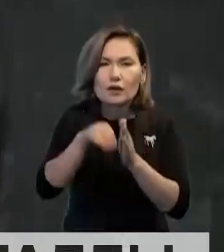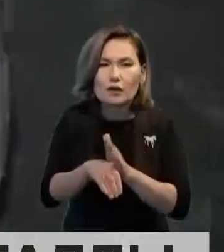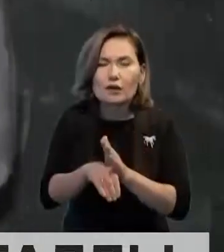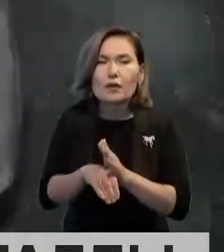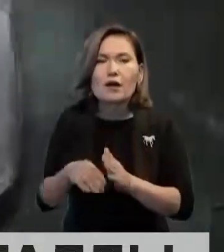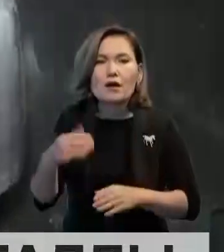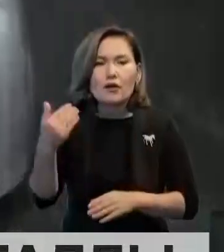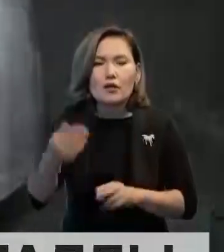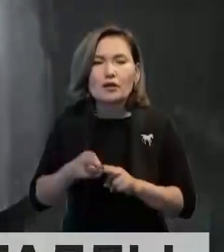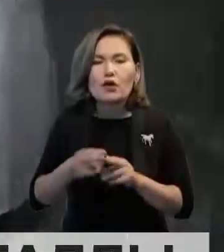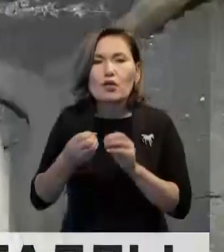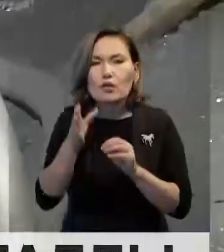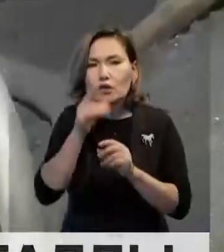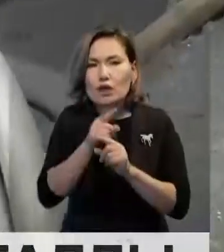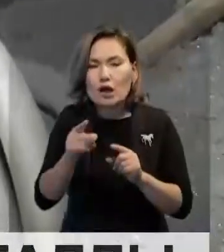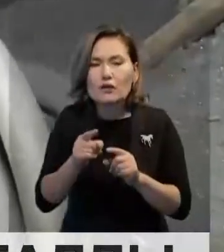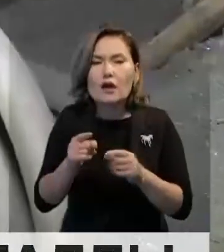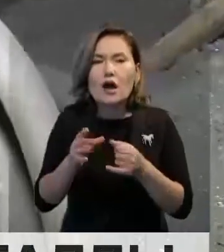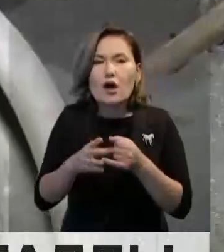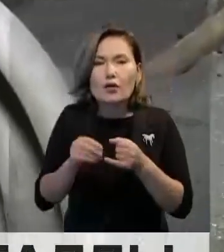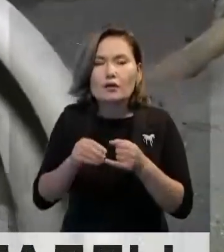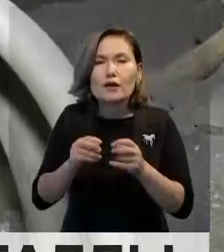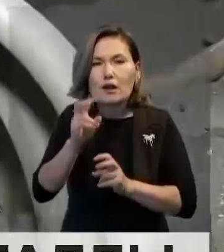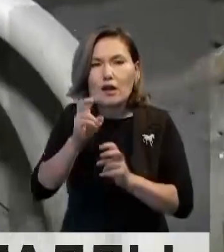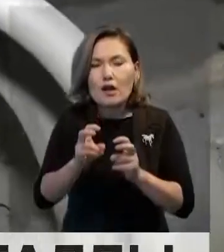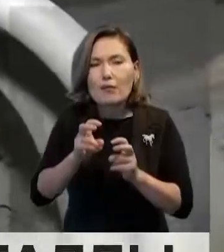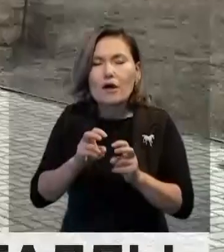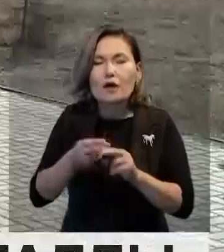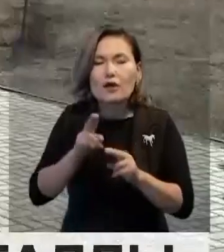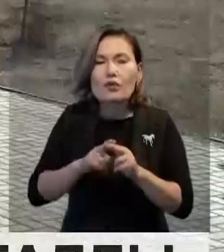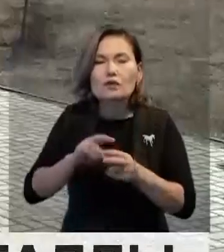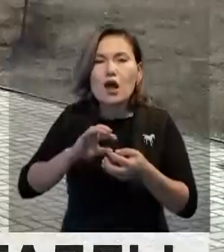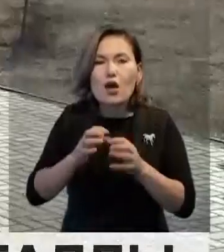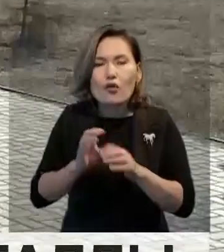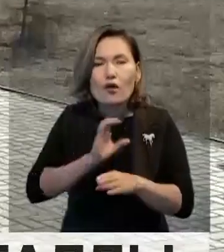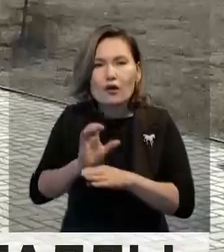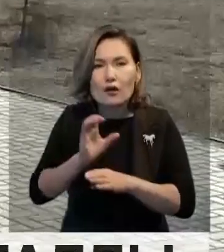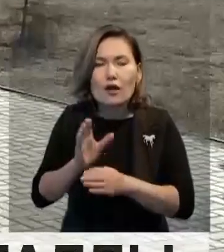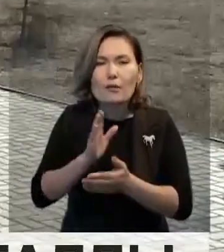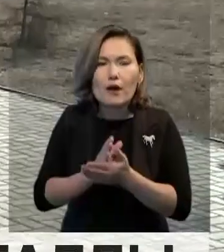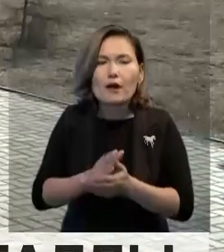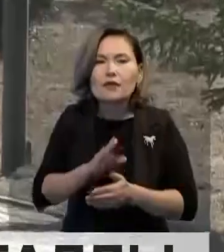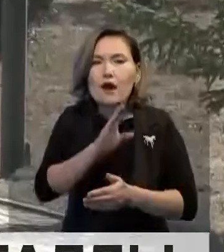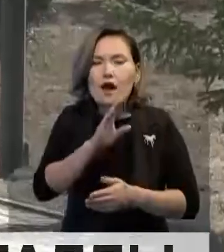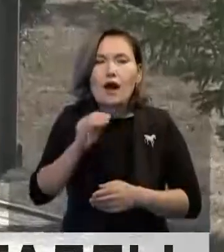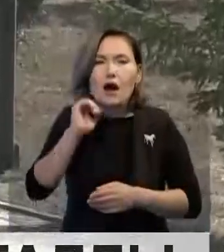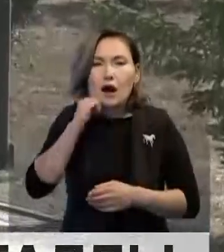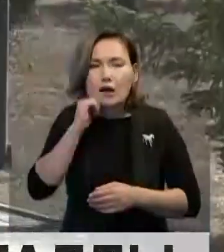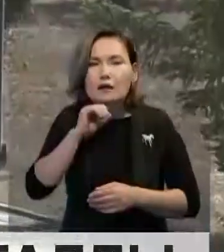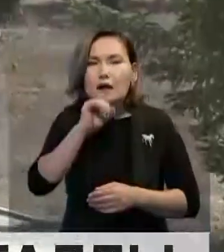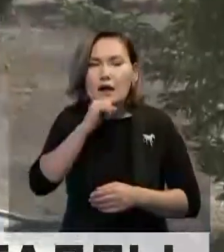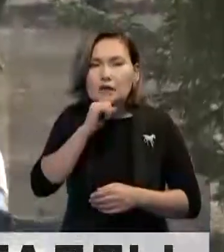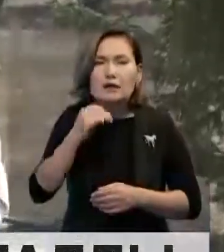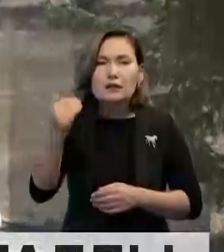Артем Қасымов. 14 жыл бойы көмір қазып келе жатқан еңбек майталманы бүгін марапатқа ие болды. Оның атасы, әжесі, әкесі де шахтада еңбек